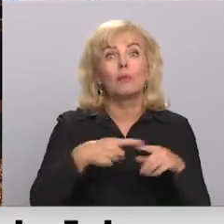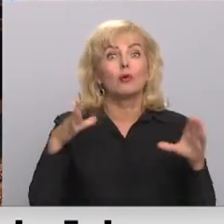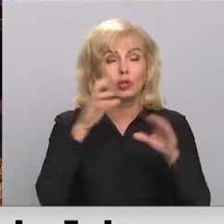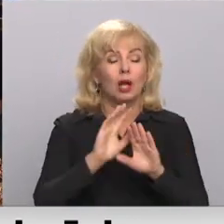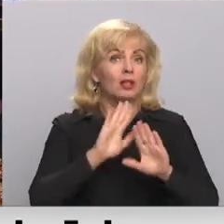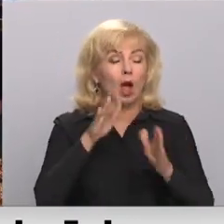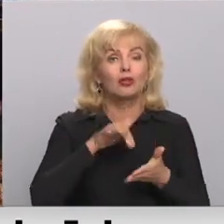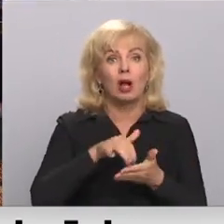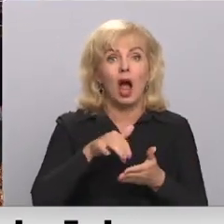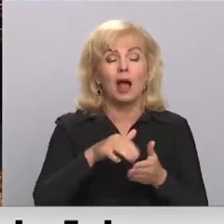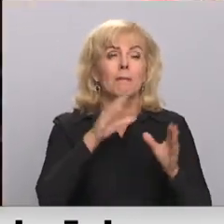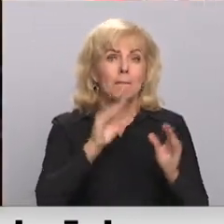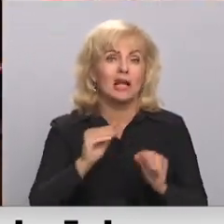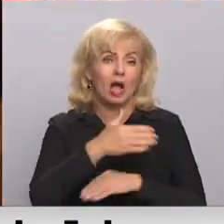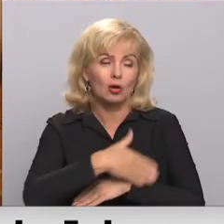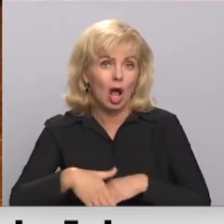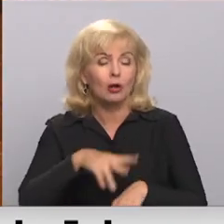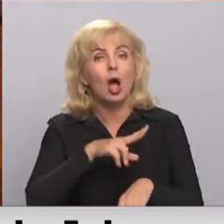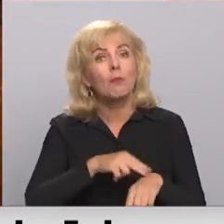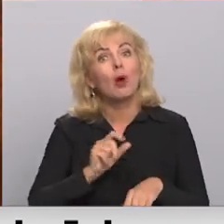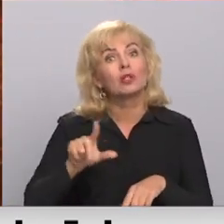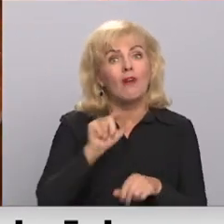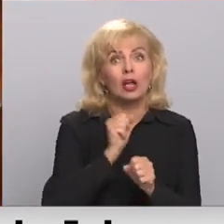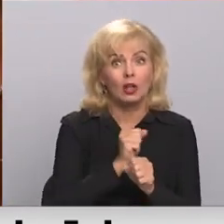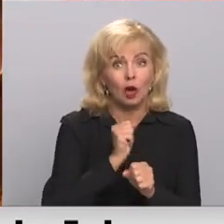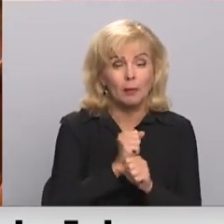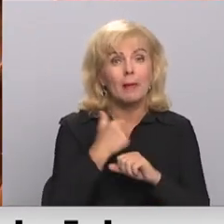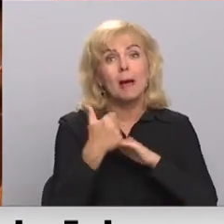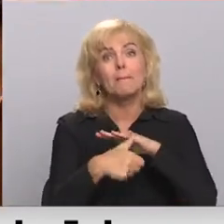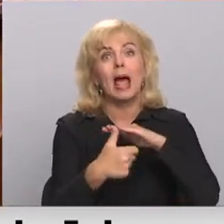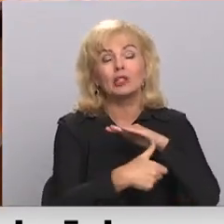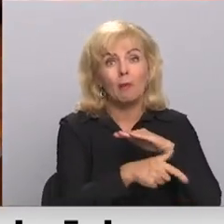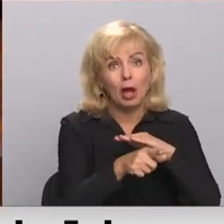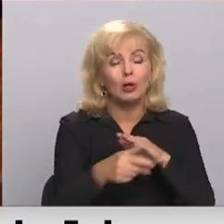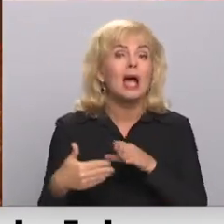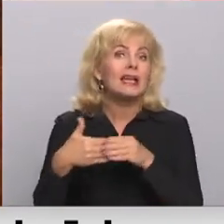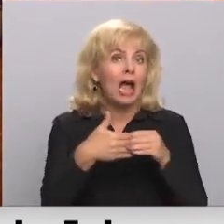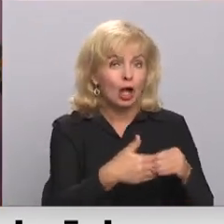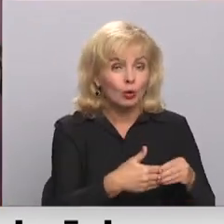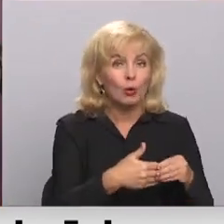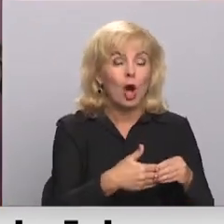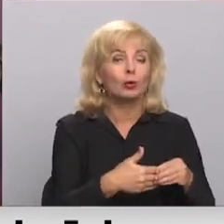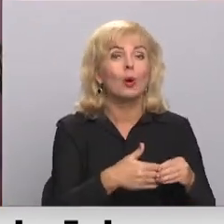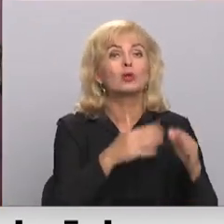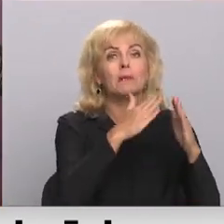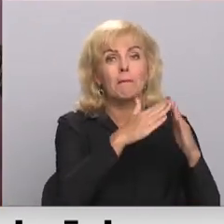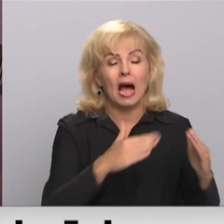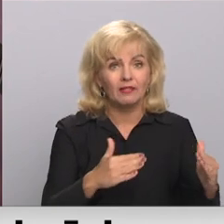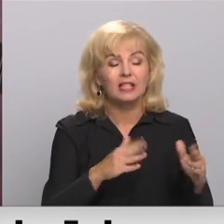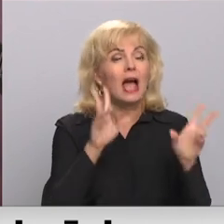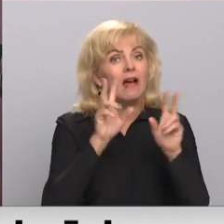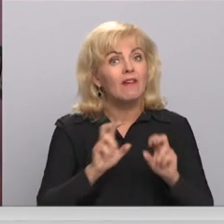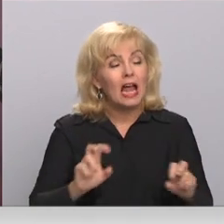nejauši gājēji ielās kļūst mazāk, bet policijai vairāk darba ar bezpajumtniekiem, kas jānogādā uz patversmi. Veicot